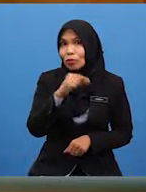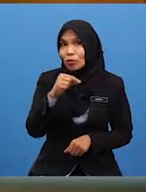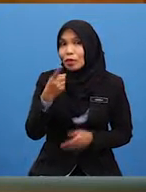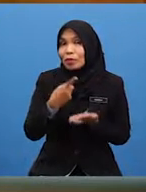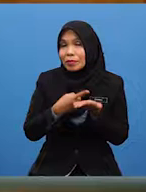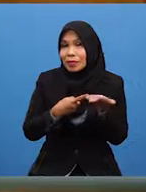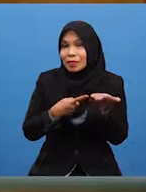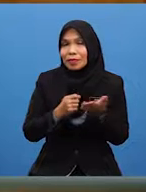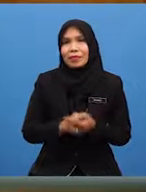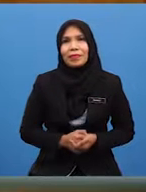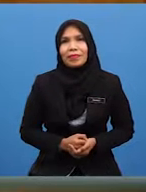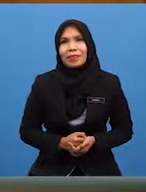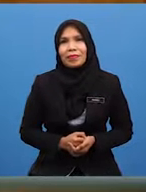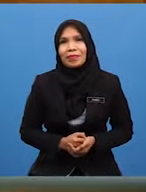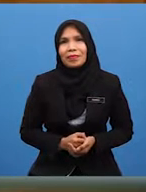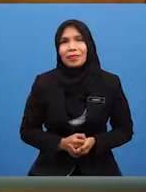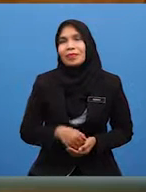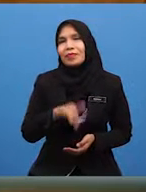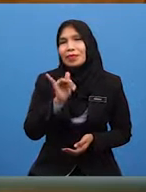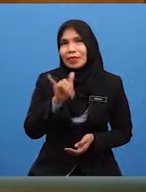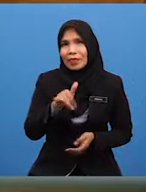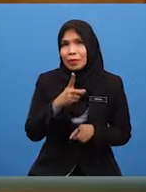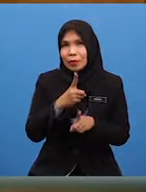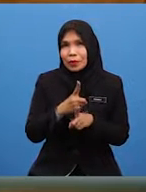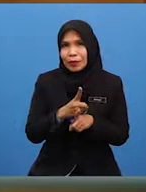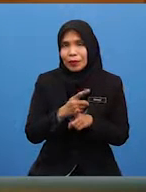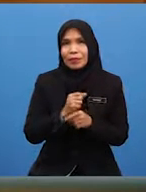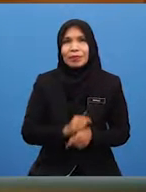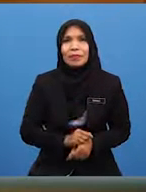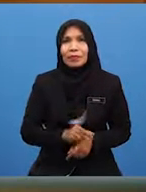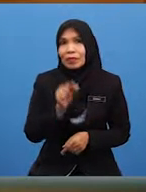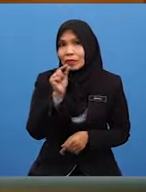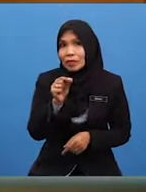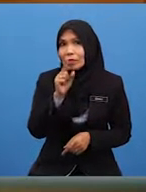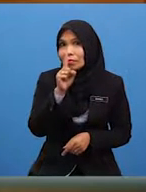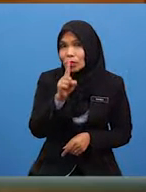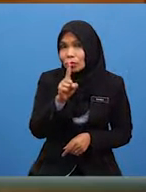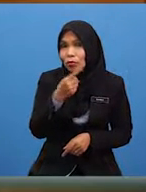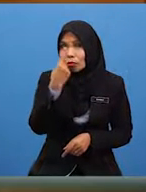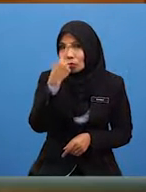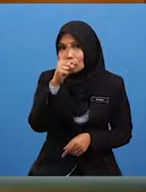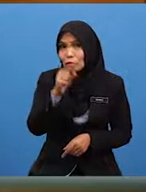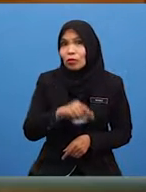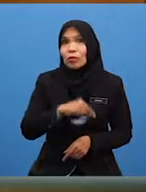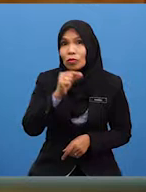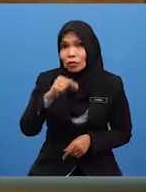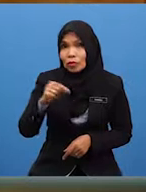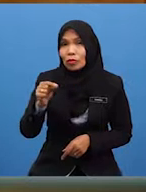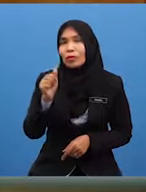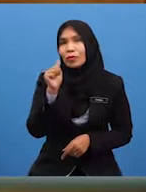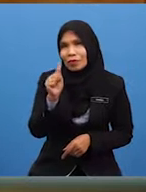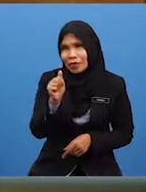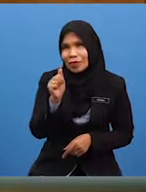huruf apa? Ya, betul. titik satu untuk huruf